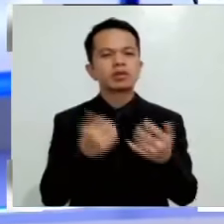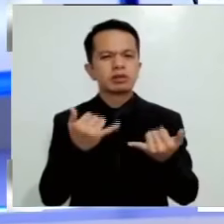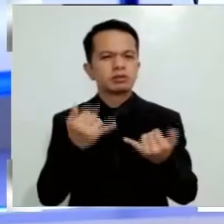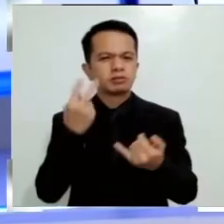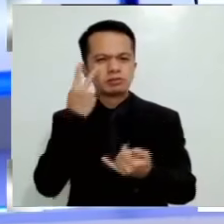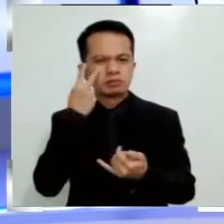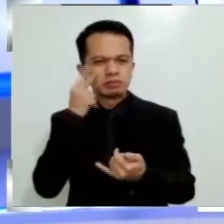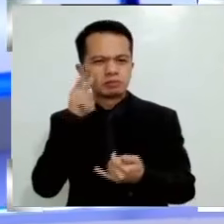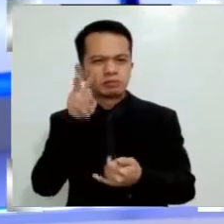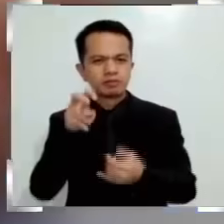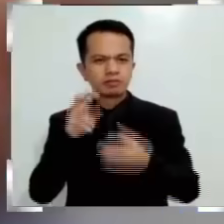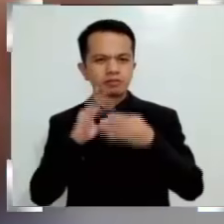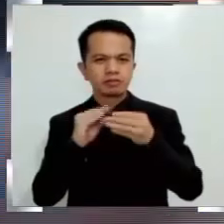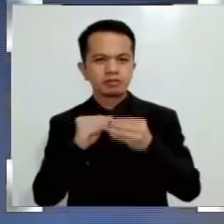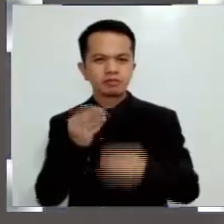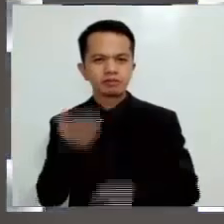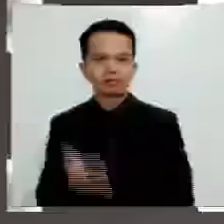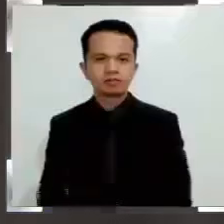marisol